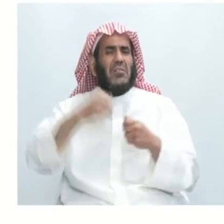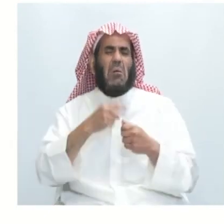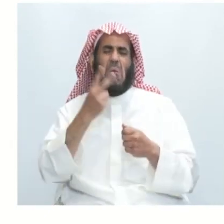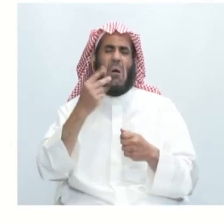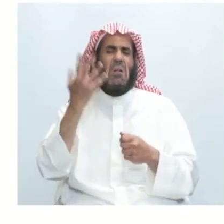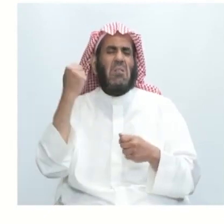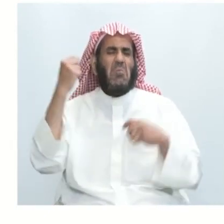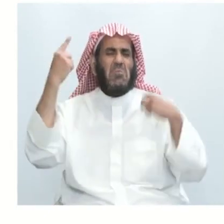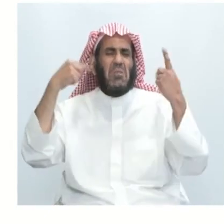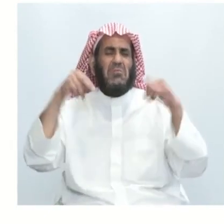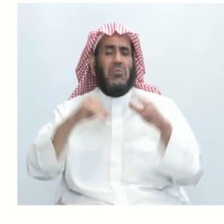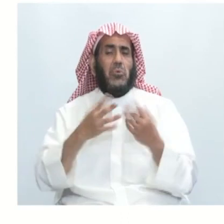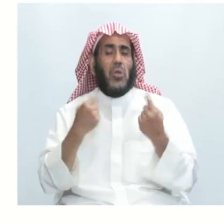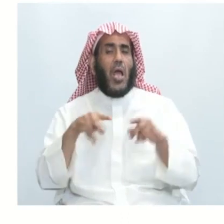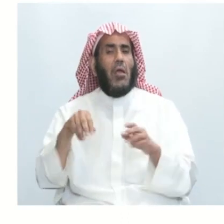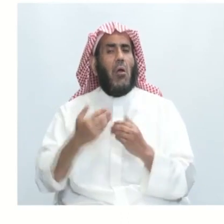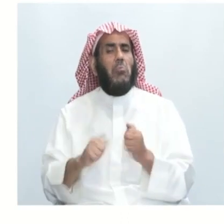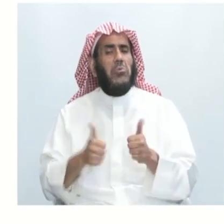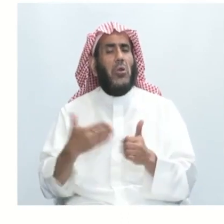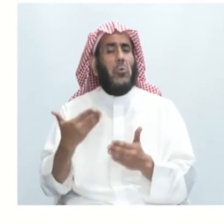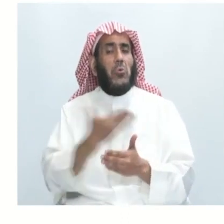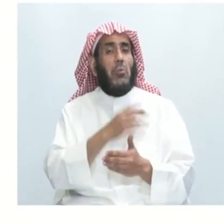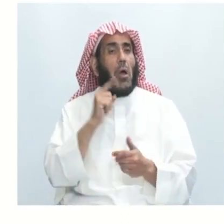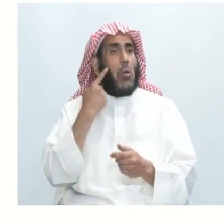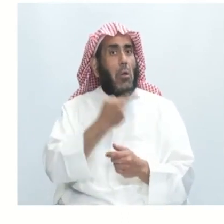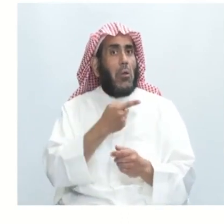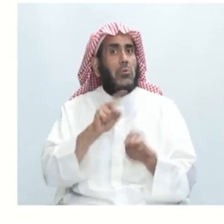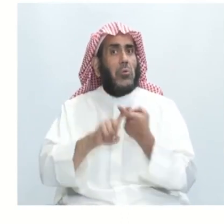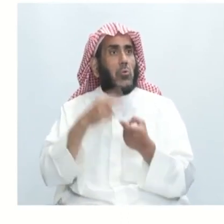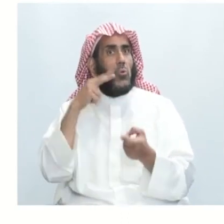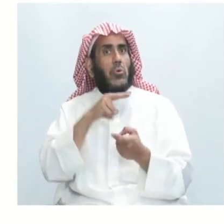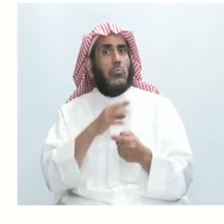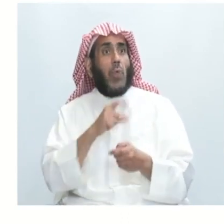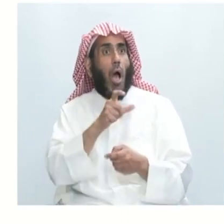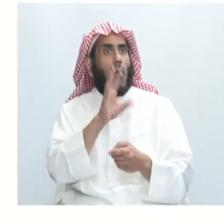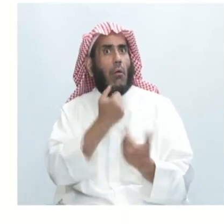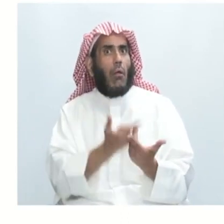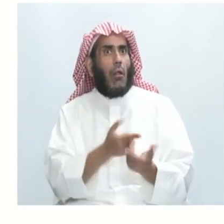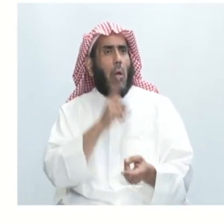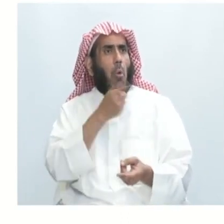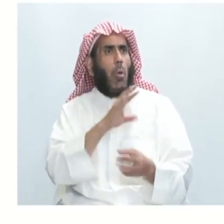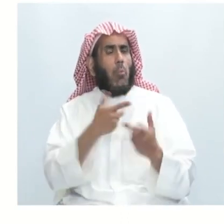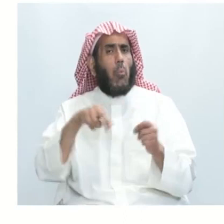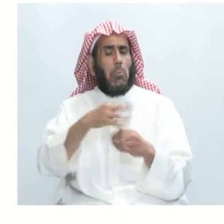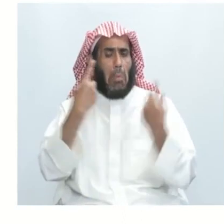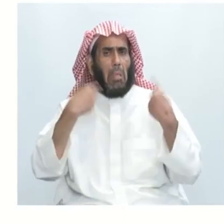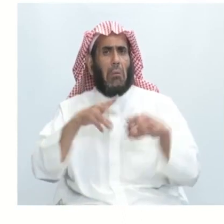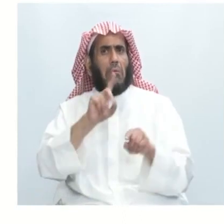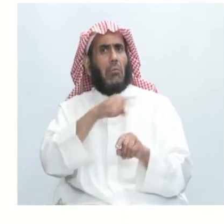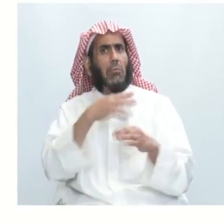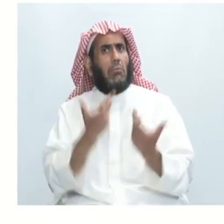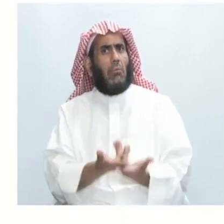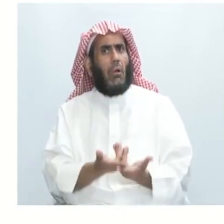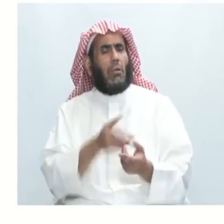باليه وتهيا للخروج ولما راته زوجته صاحت به لائمه خروجه بهذه الهيئه